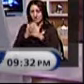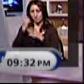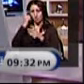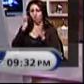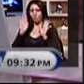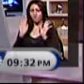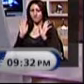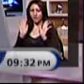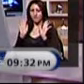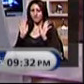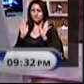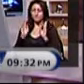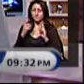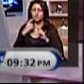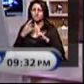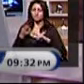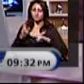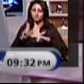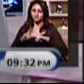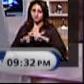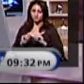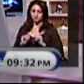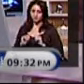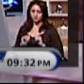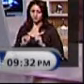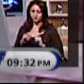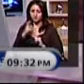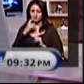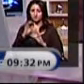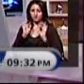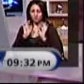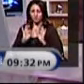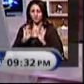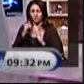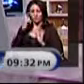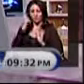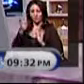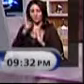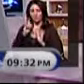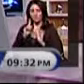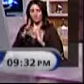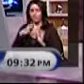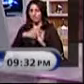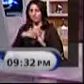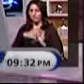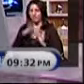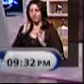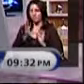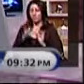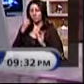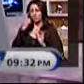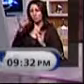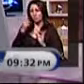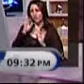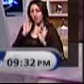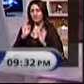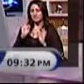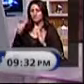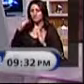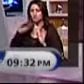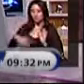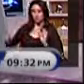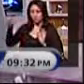ممكن تكتسب طبع فكاهي في اي لحظة. هو الراجل بيقول كده انه عندنا اي دراما من صفات شعبنا